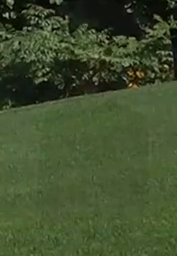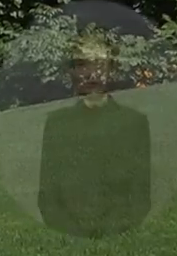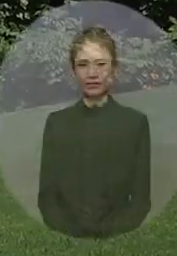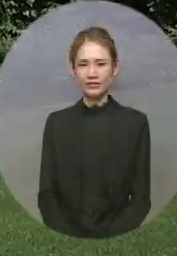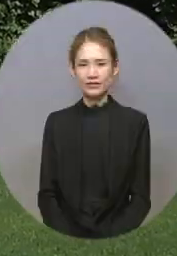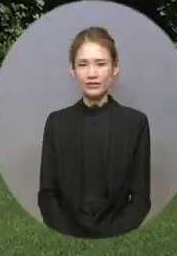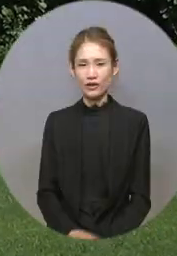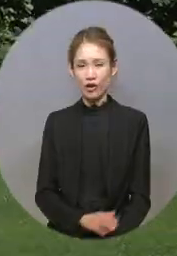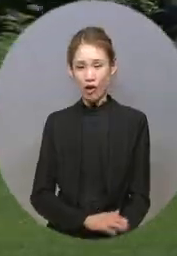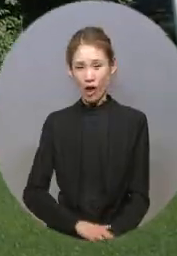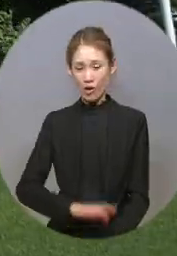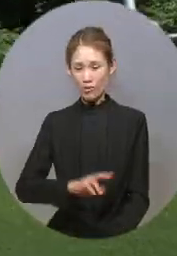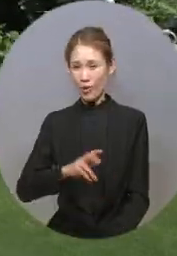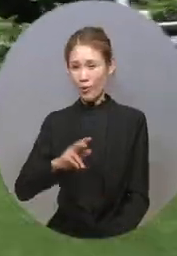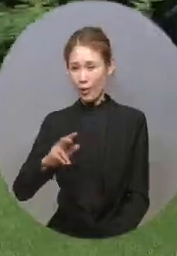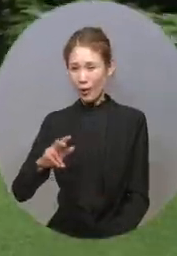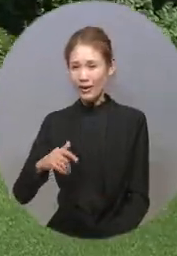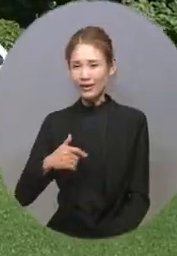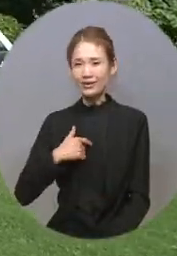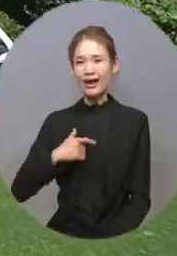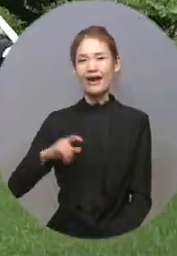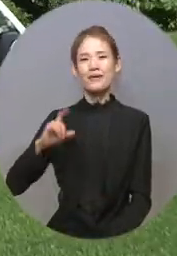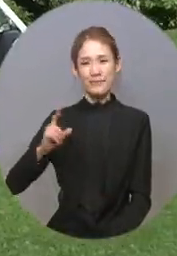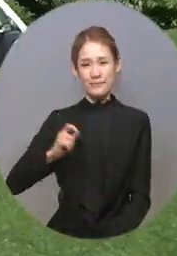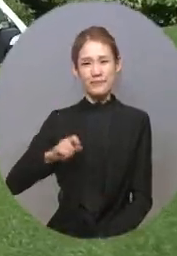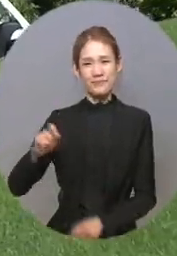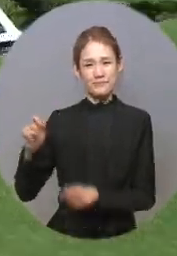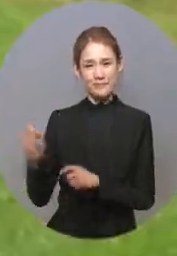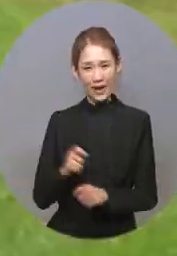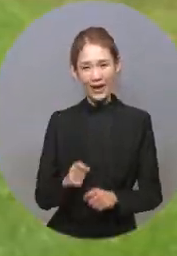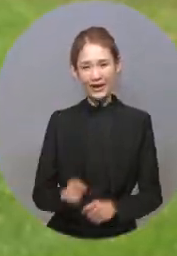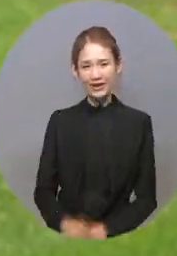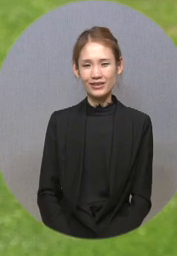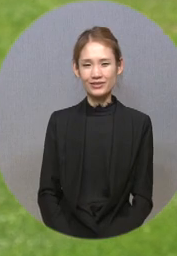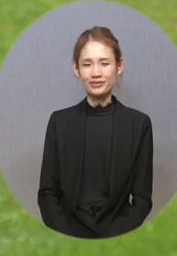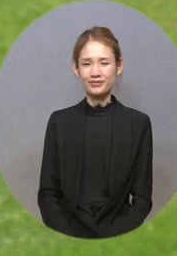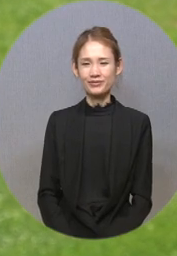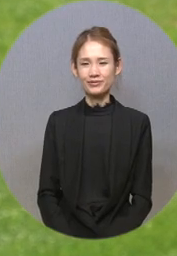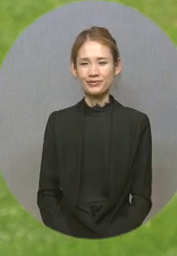잘 구른다. 아, 내가 세게 쳤네. 아, 내가 세게 쳤어.